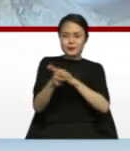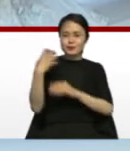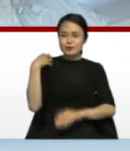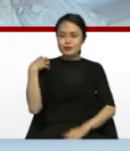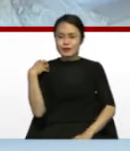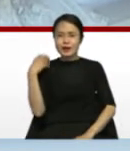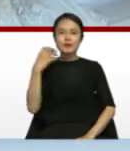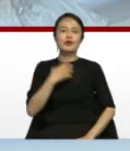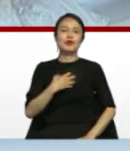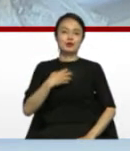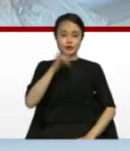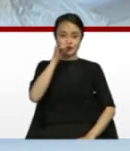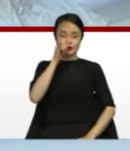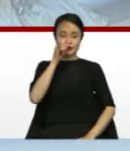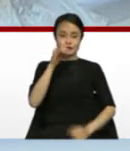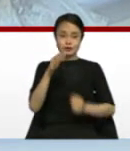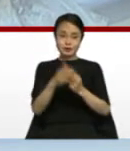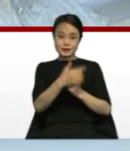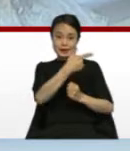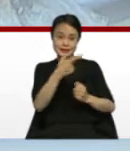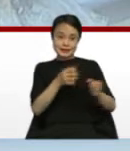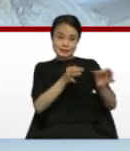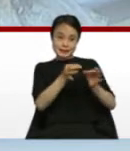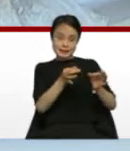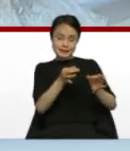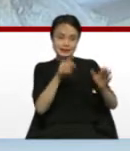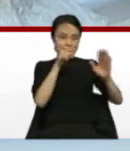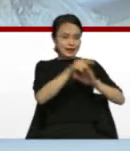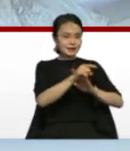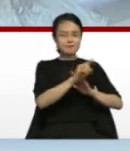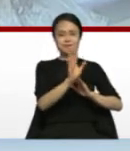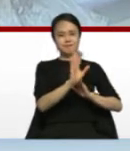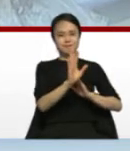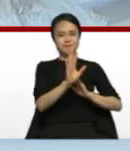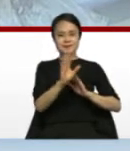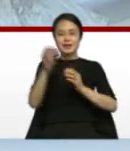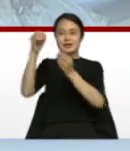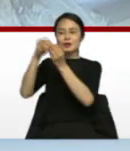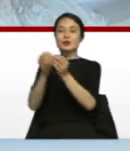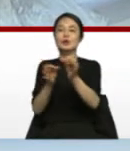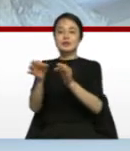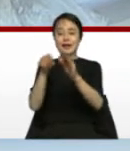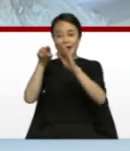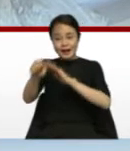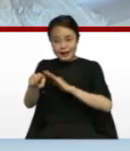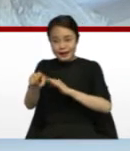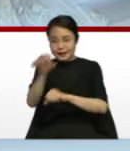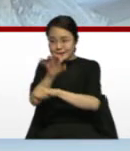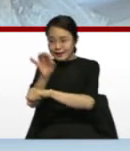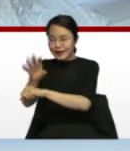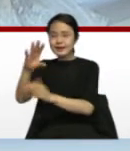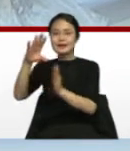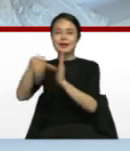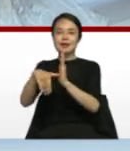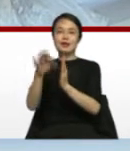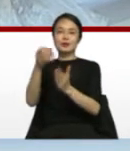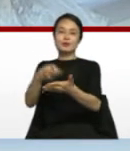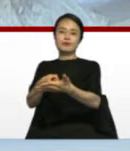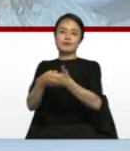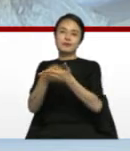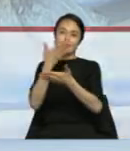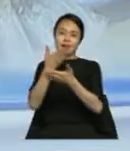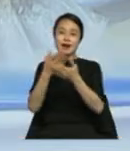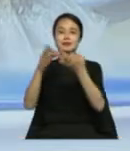대형마트보다 전통시장을 이용하는 게 좋을 것 같습니다. 전통시장이 13% 정도 저렴한 것으로